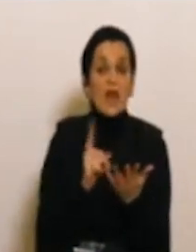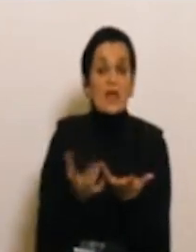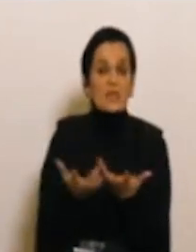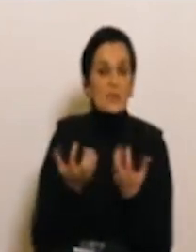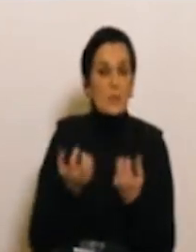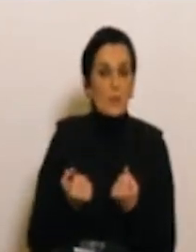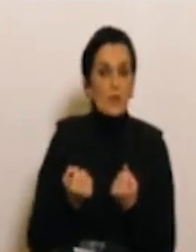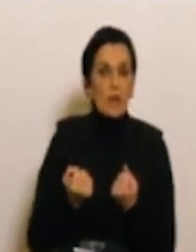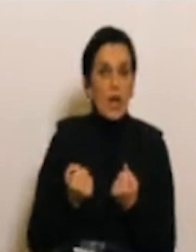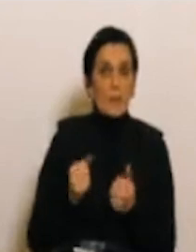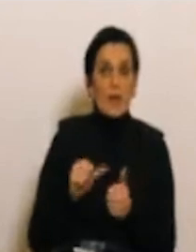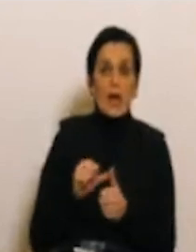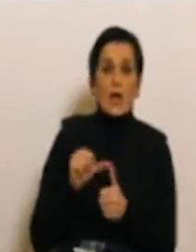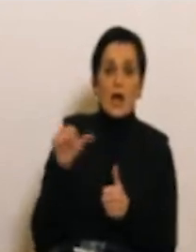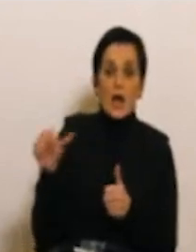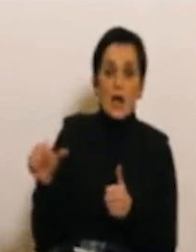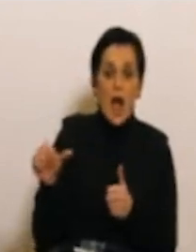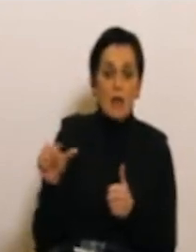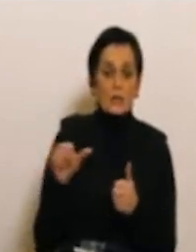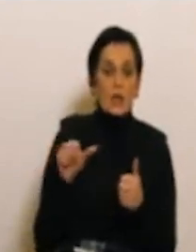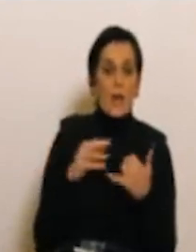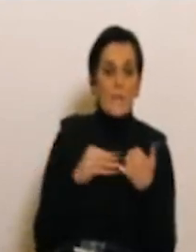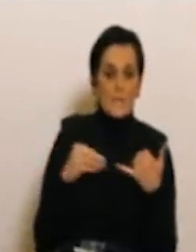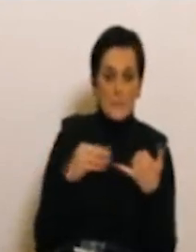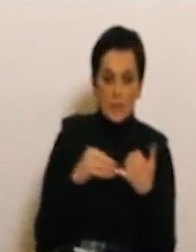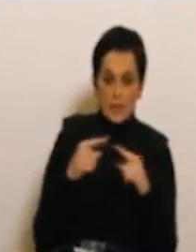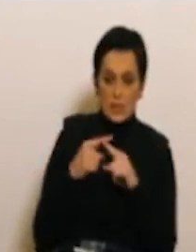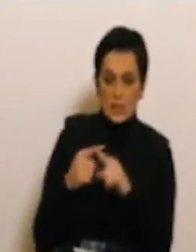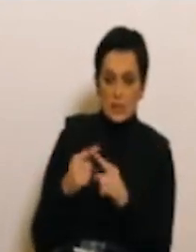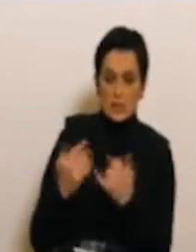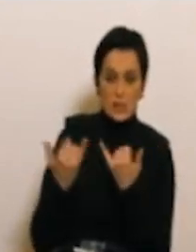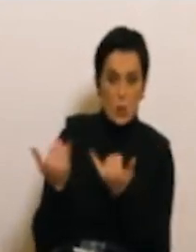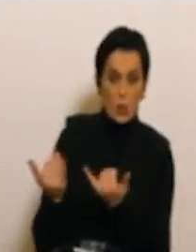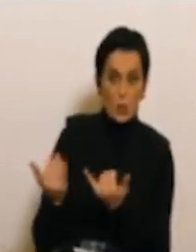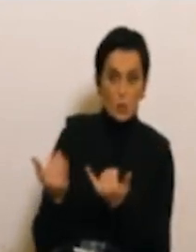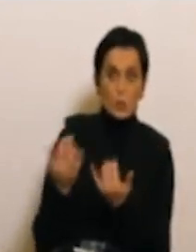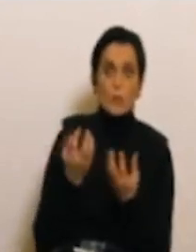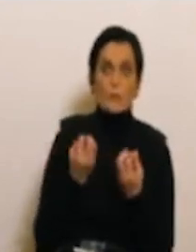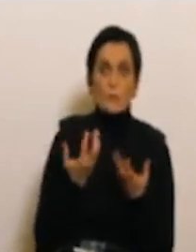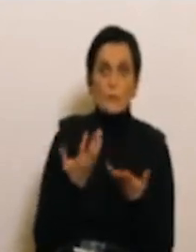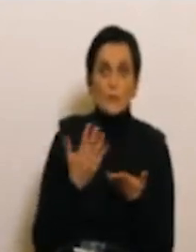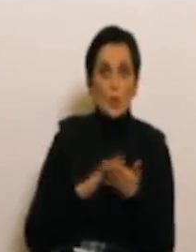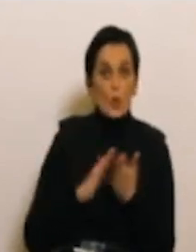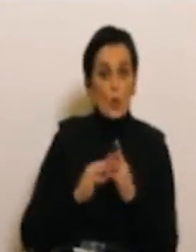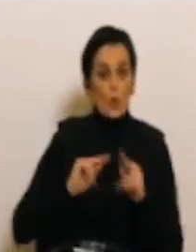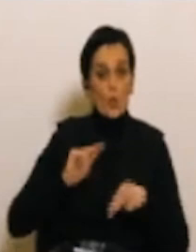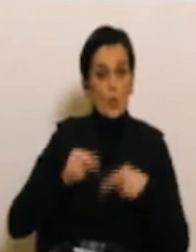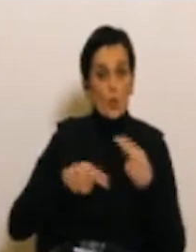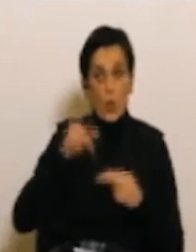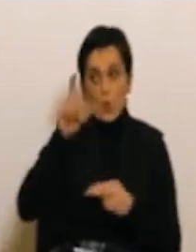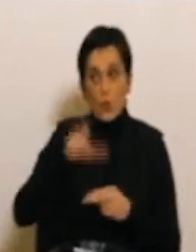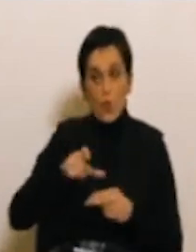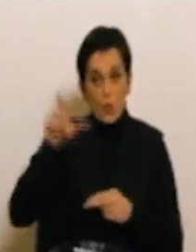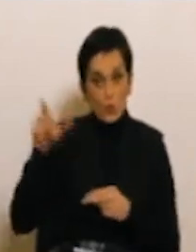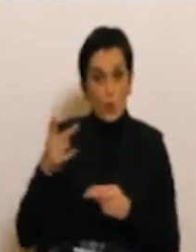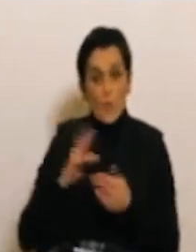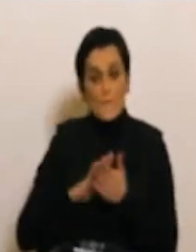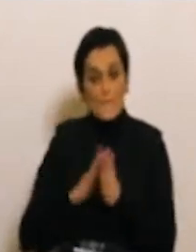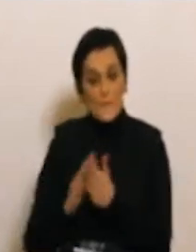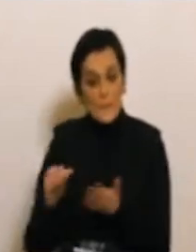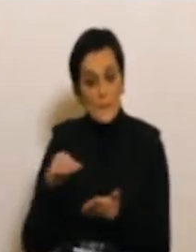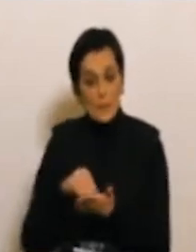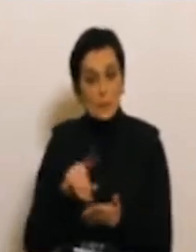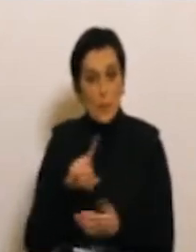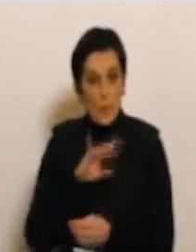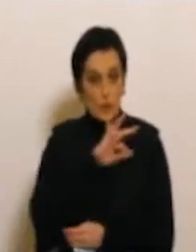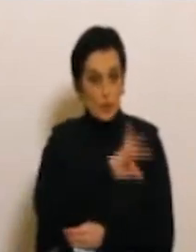გარდა იმისა, რომ მიწას უთმობენ. არ ვიცი, შეიძლება კონტრაქტორებთან ლაპარაკი, რომ პირობაში ჩაუდოთ, რომ რაღაც შეღავათები